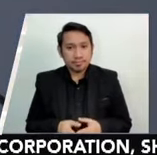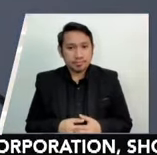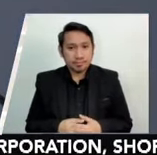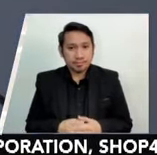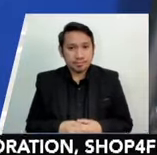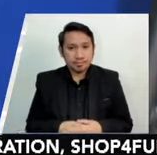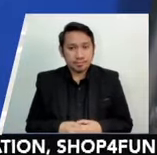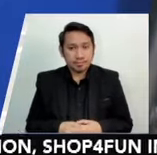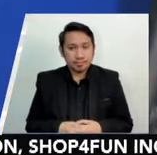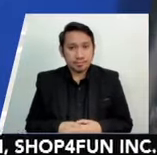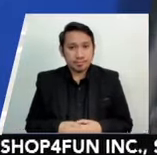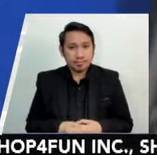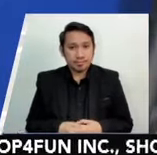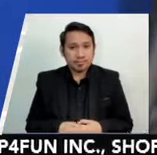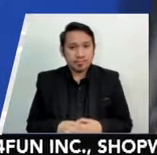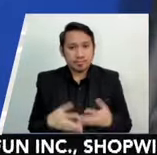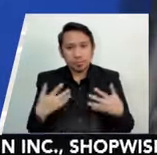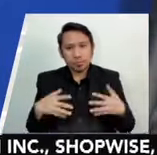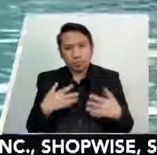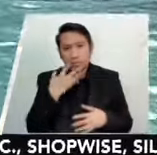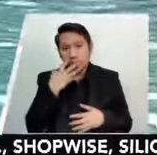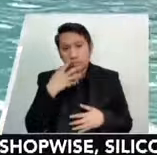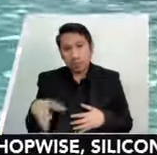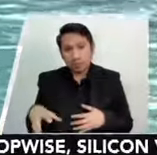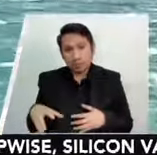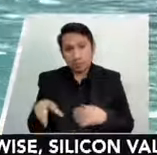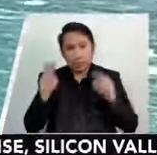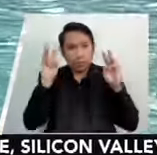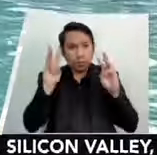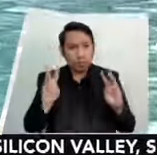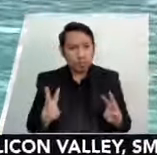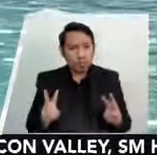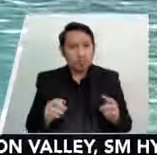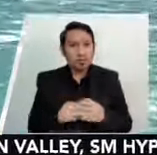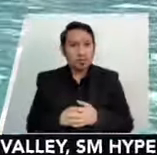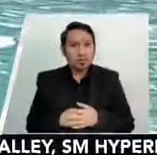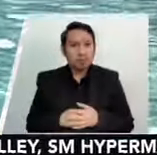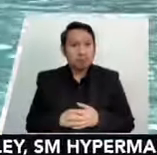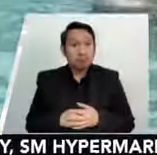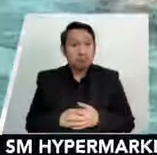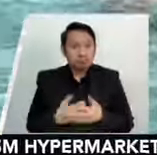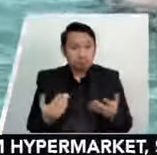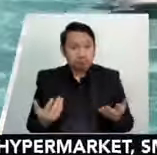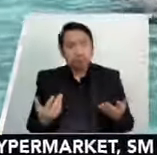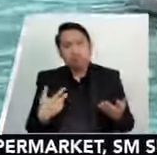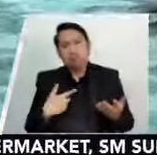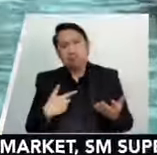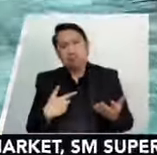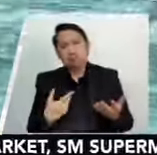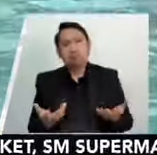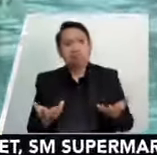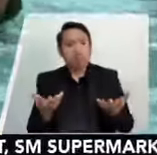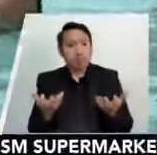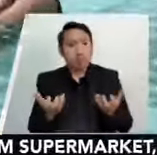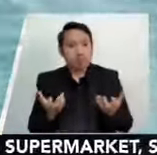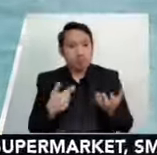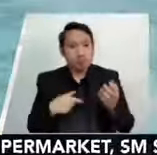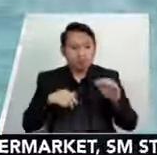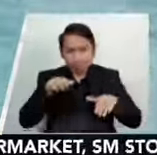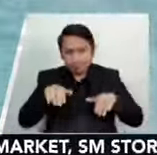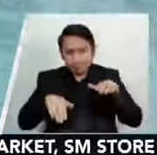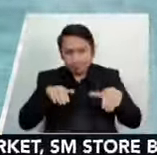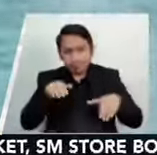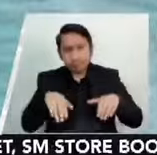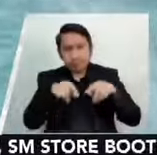Sa sobrang init ng panahon, sino ba namang di mapupool in love sa mga swimming pool?